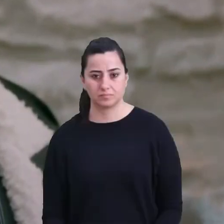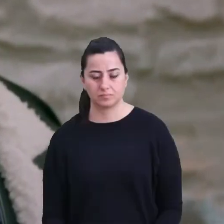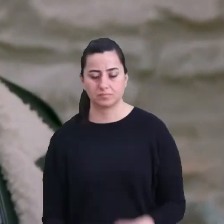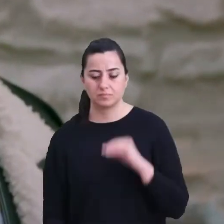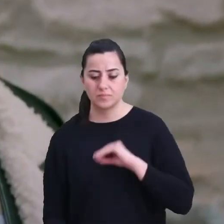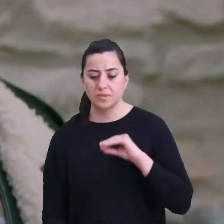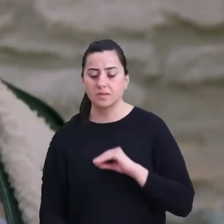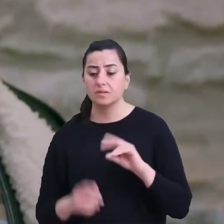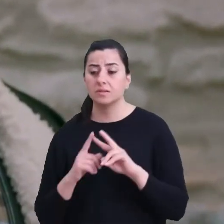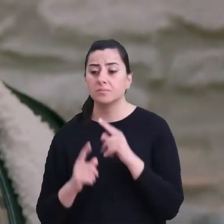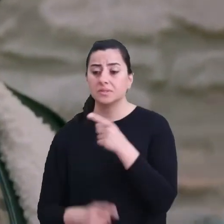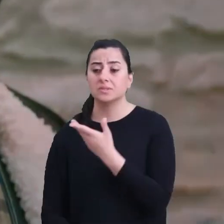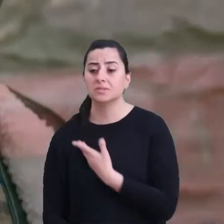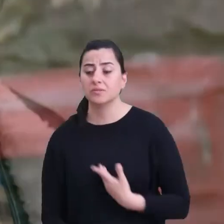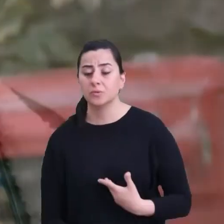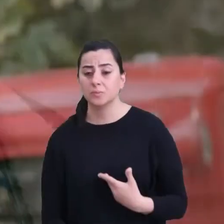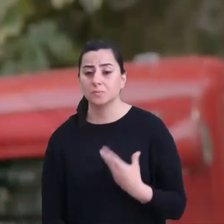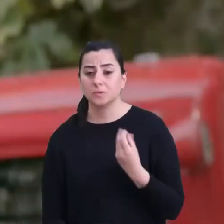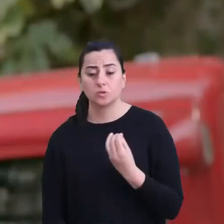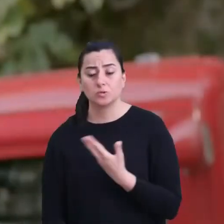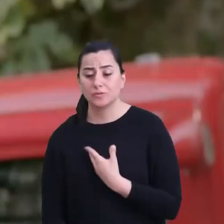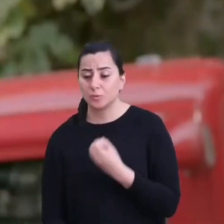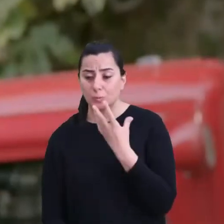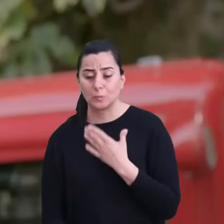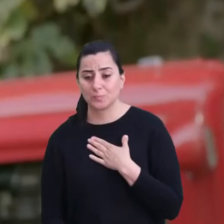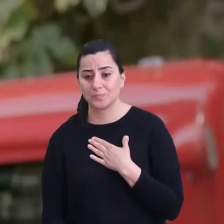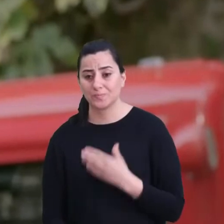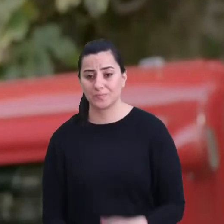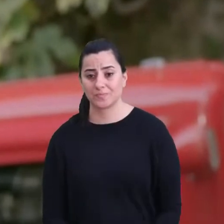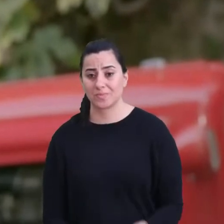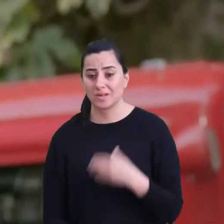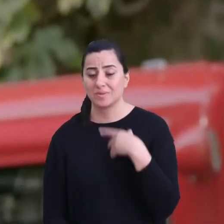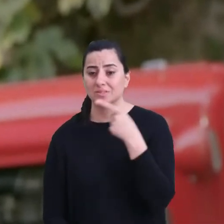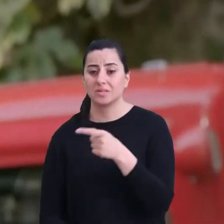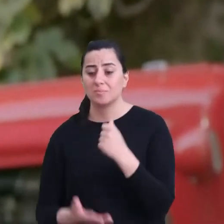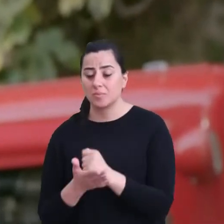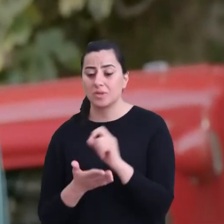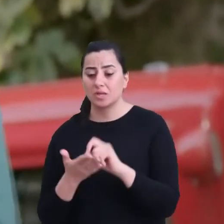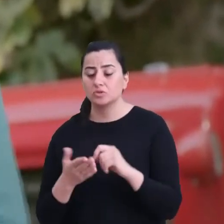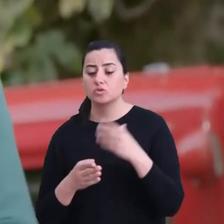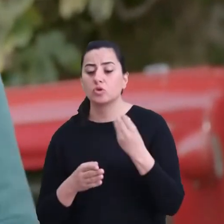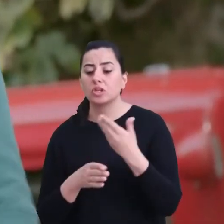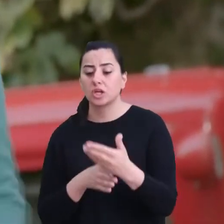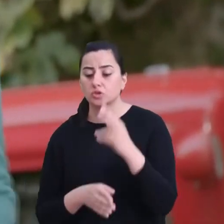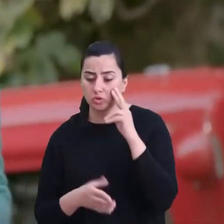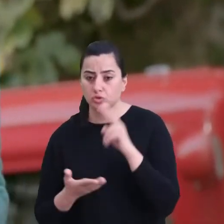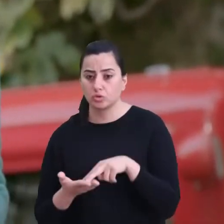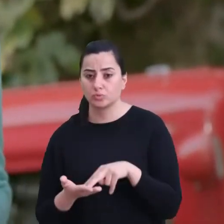Neşe ben seni seviyorum gülüm. Çok seviyorum vallahi. Ben senin mektubu yazdıklarını çok geç